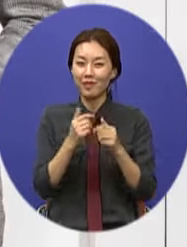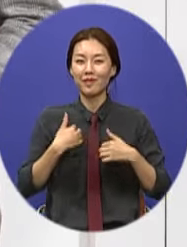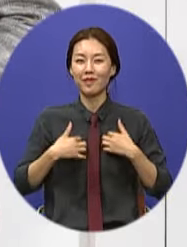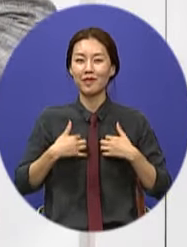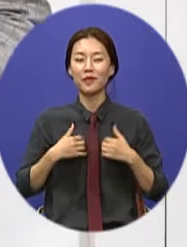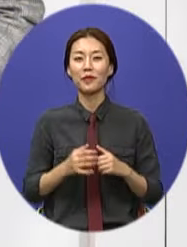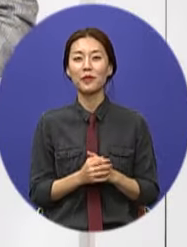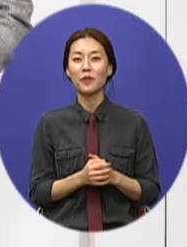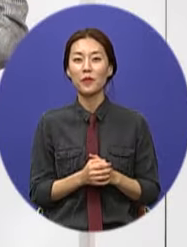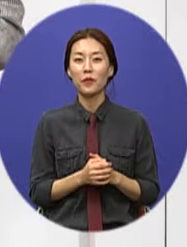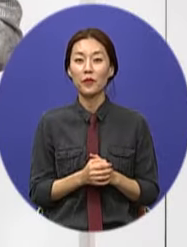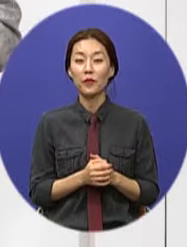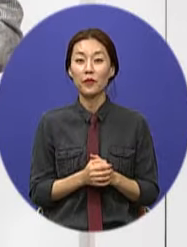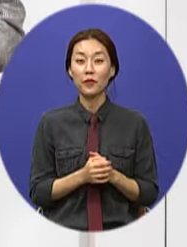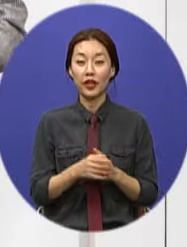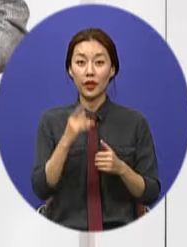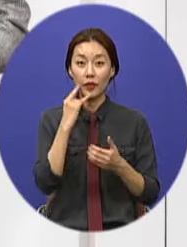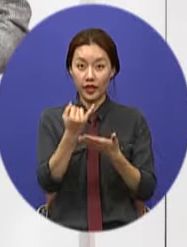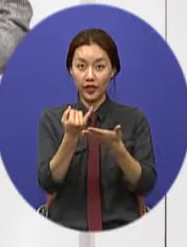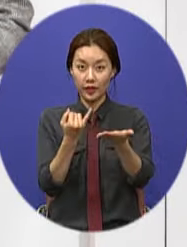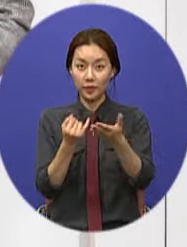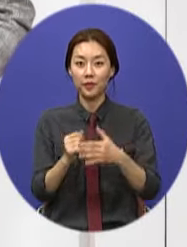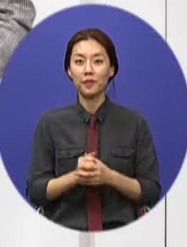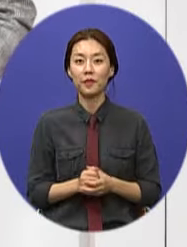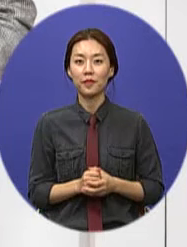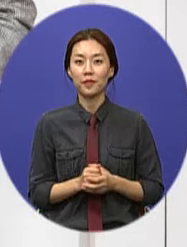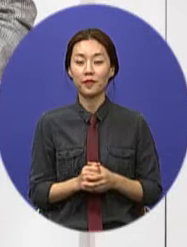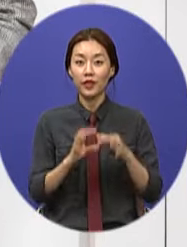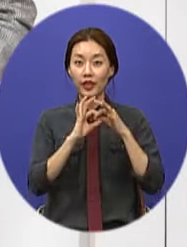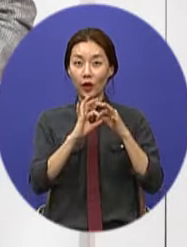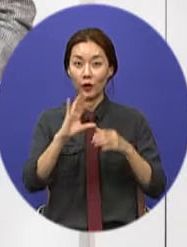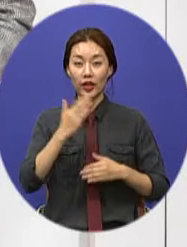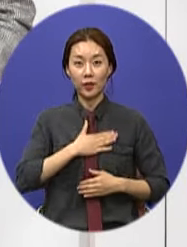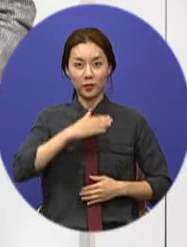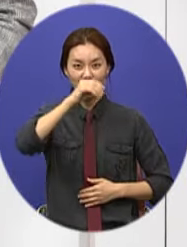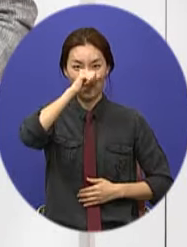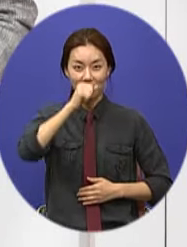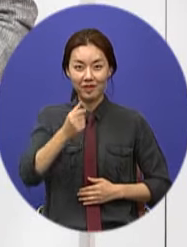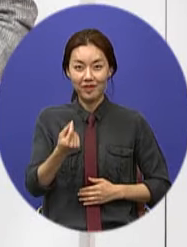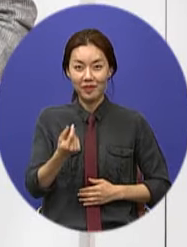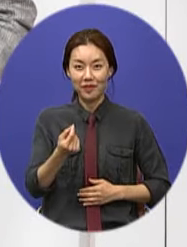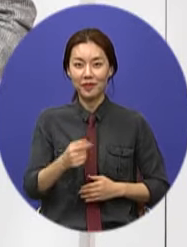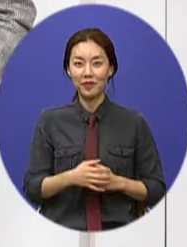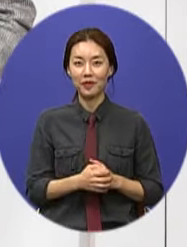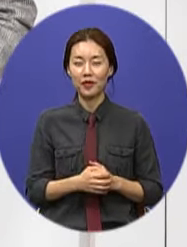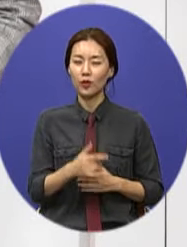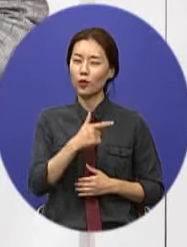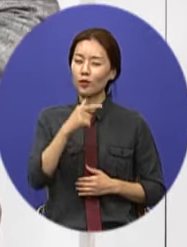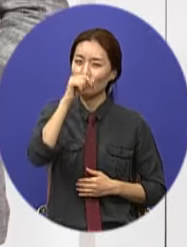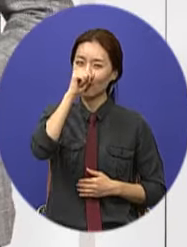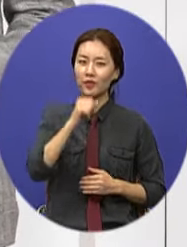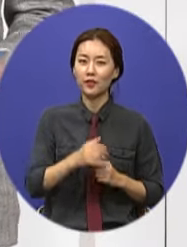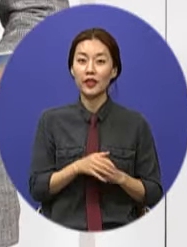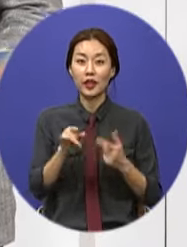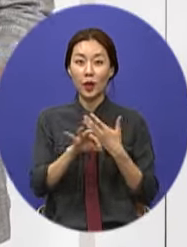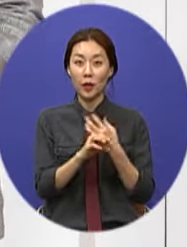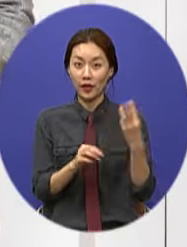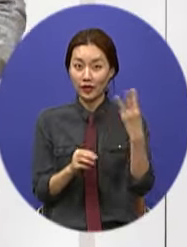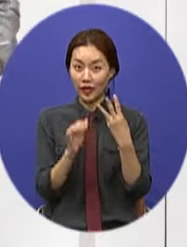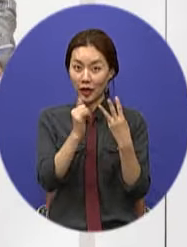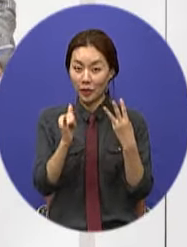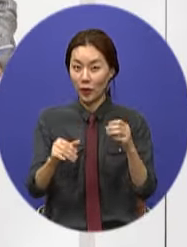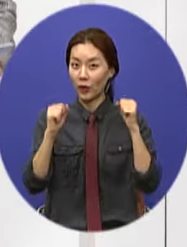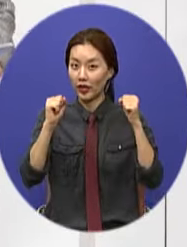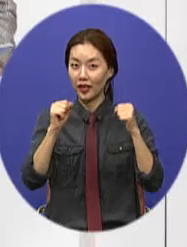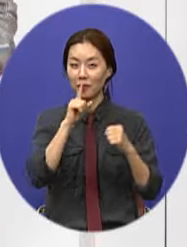왔네요. 자 우리 정지영 어머니. 예예. 예. 연결되니까 기분 좋으시죠? 아 좋죠. 그럼 우리 셋이서 화이팅 한번